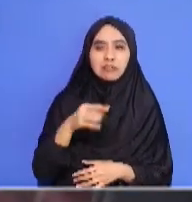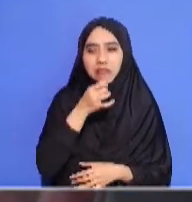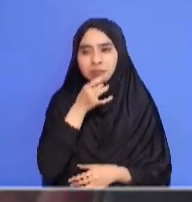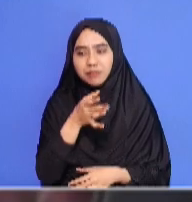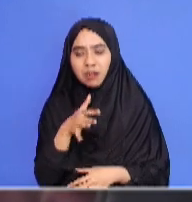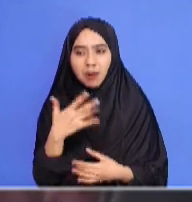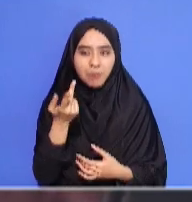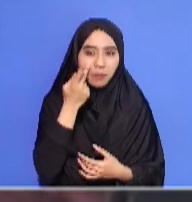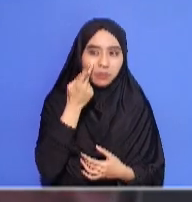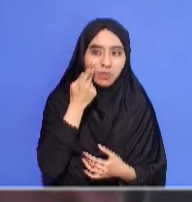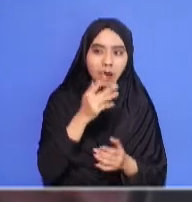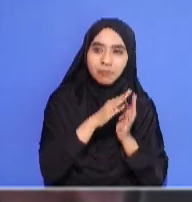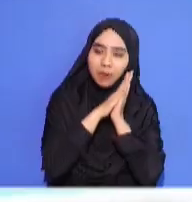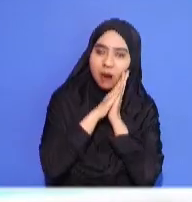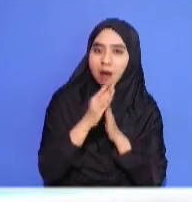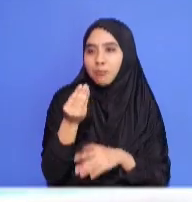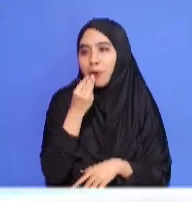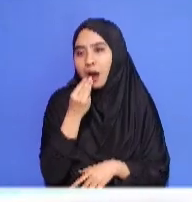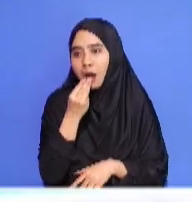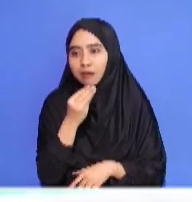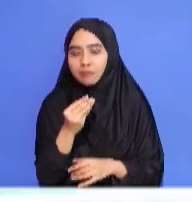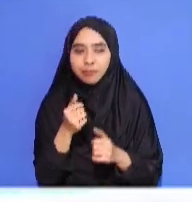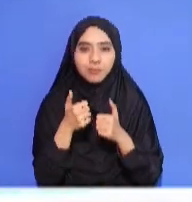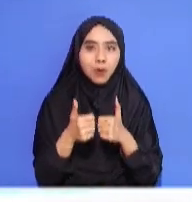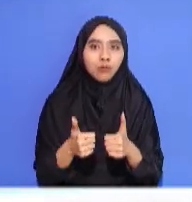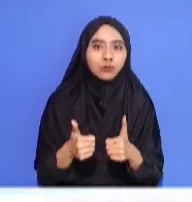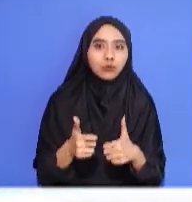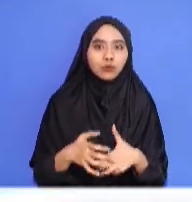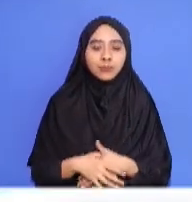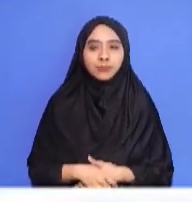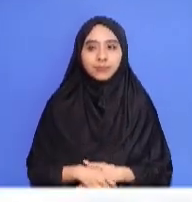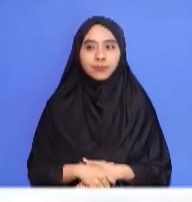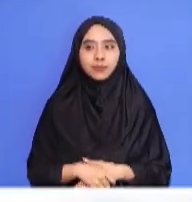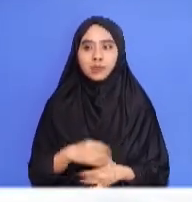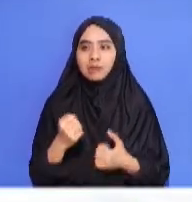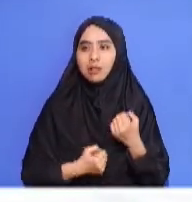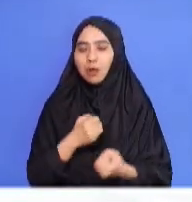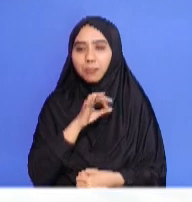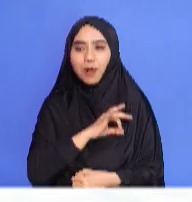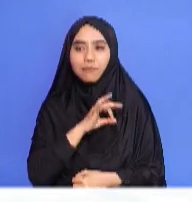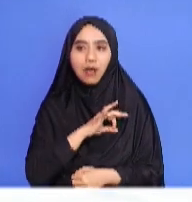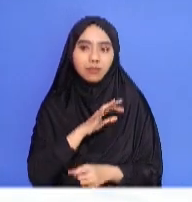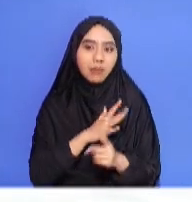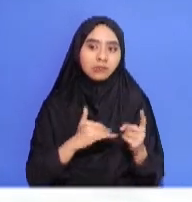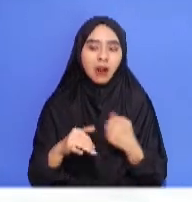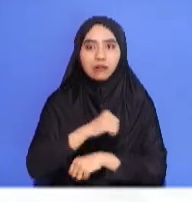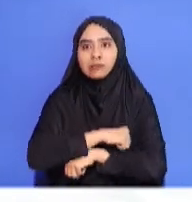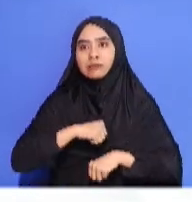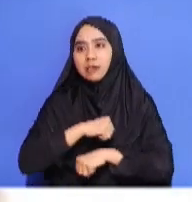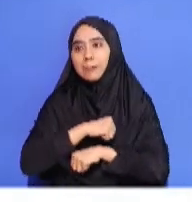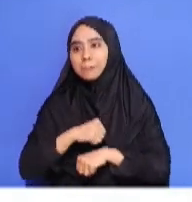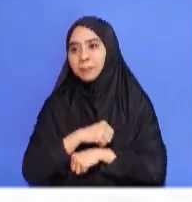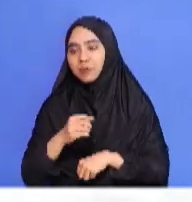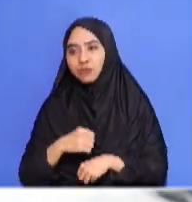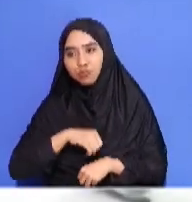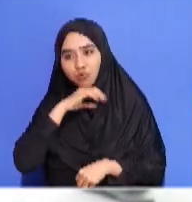menjaga istirahat dan pola makan. Kegiatan ini sangat bermanfaat sekali untuk warga masyarakat. Senam lansia ini, itu